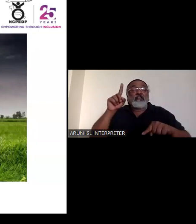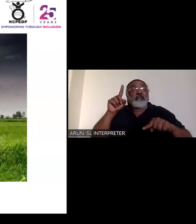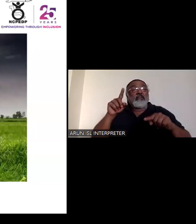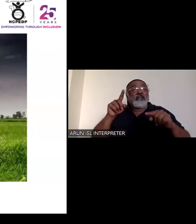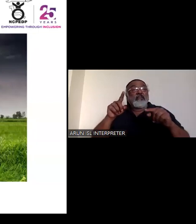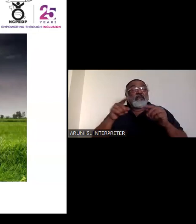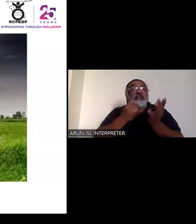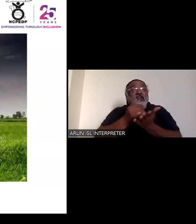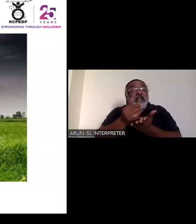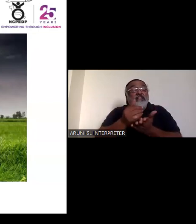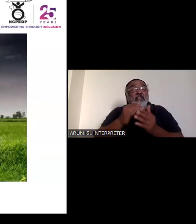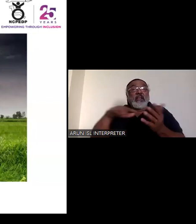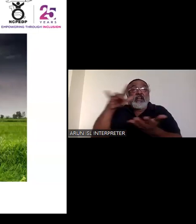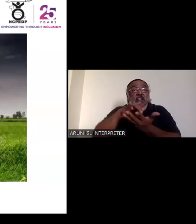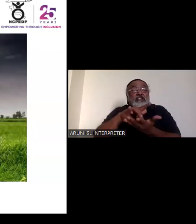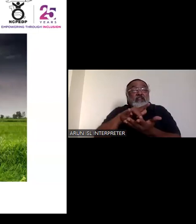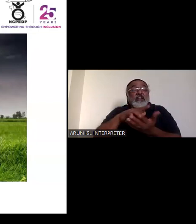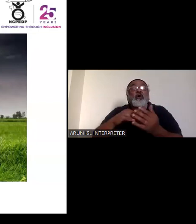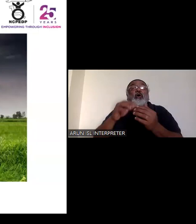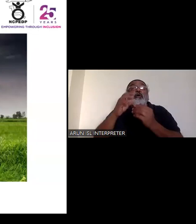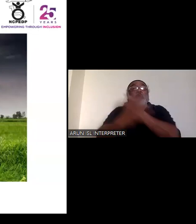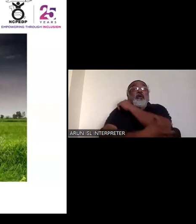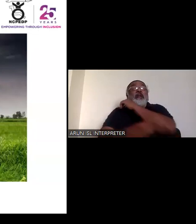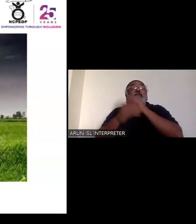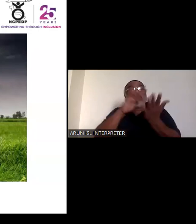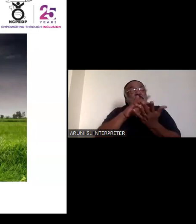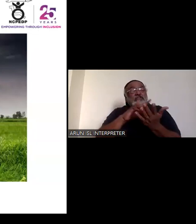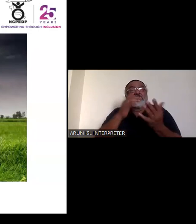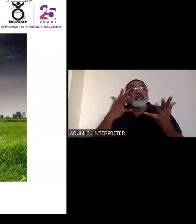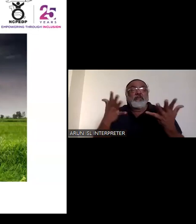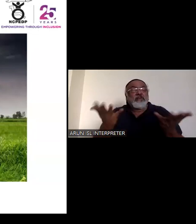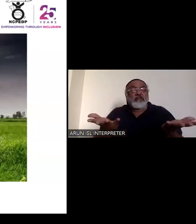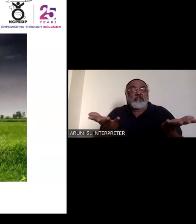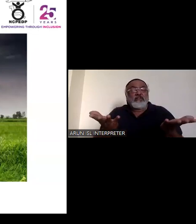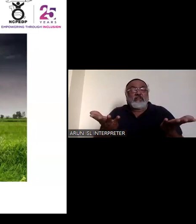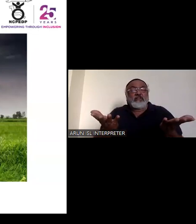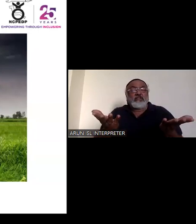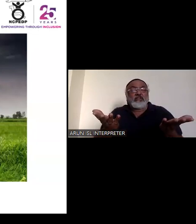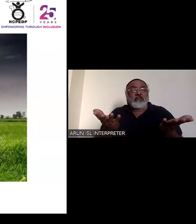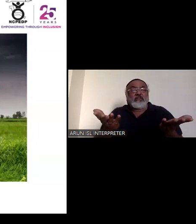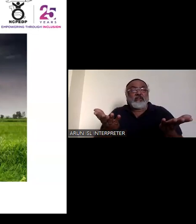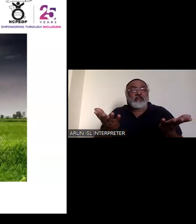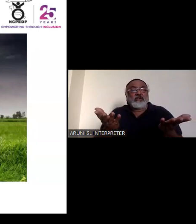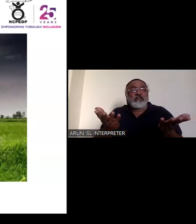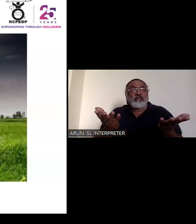is a rural area or is a impoverished area. ठीक है, ये चीज क्लियर रखती है बात.